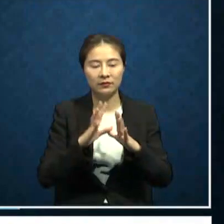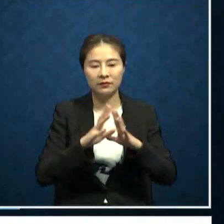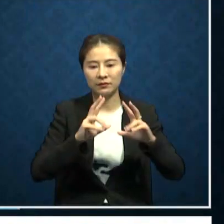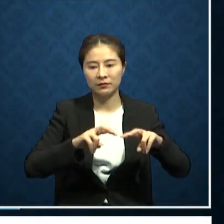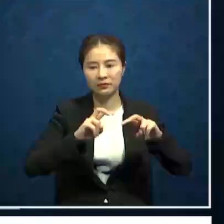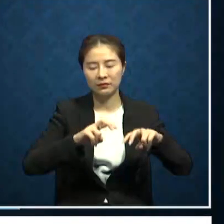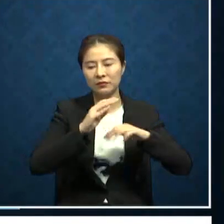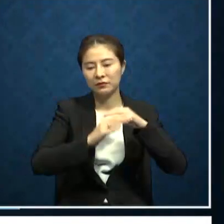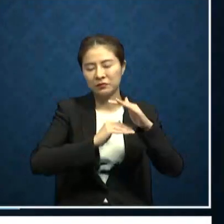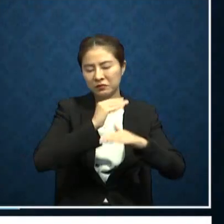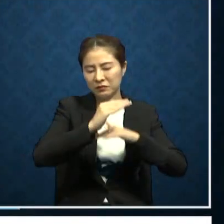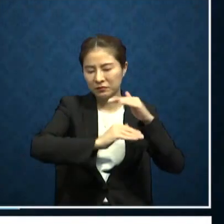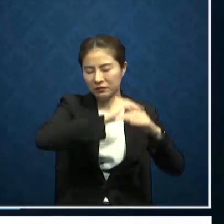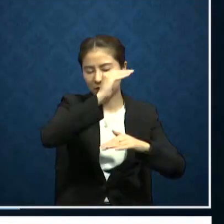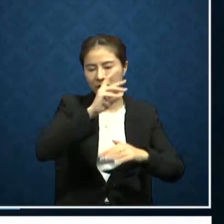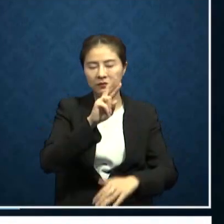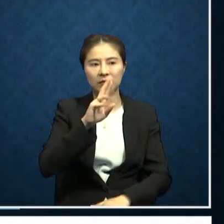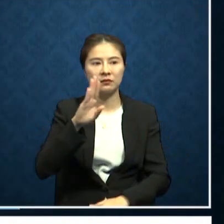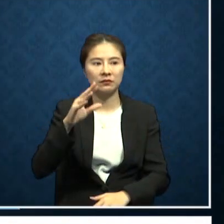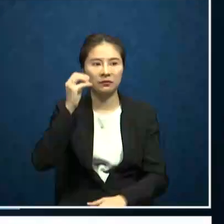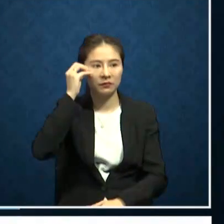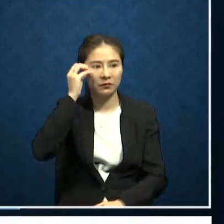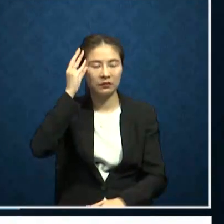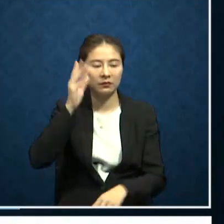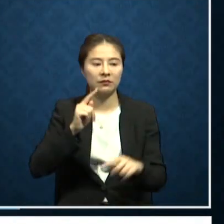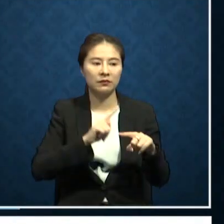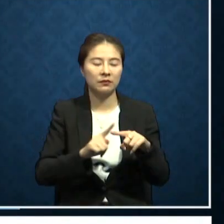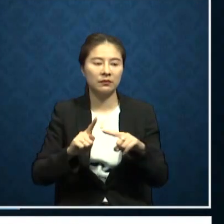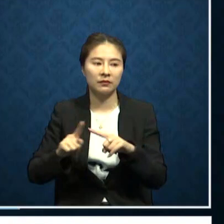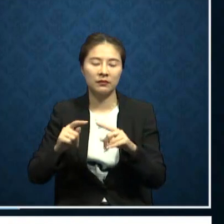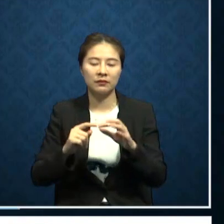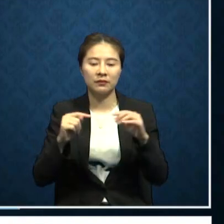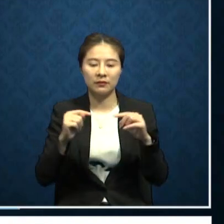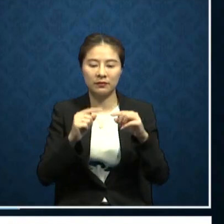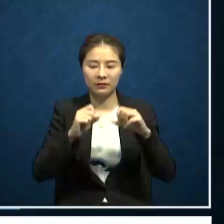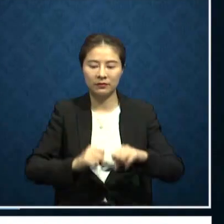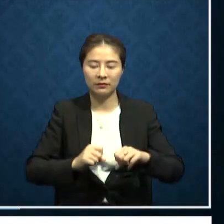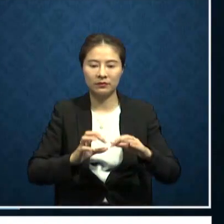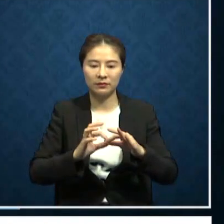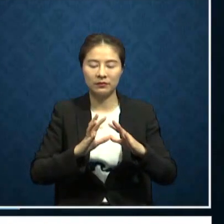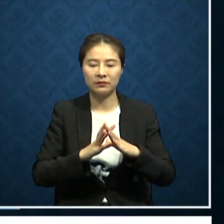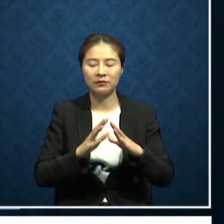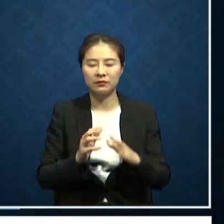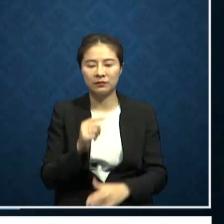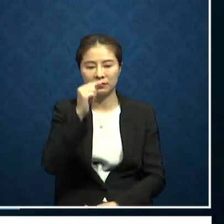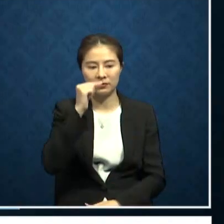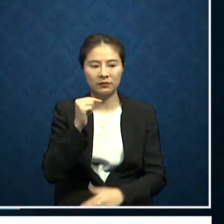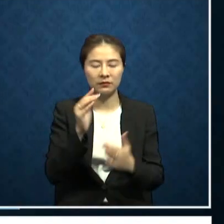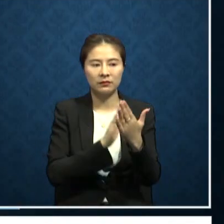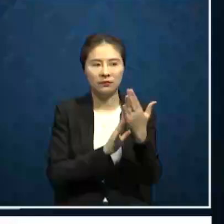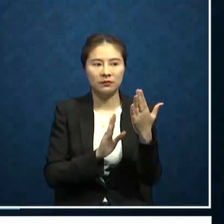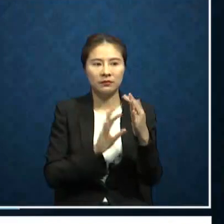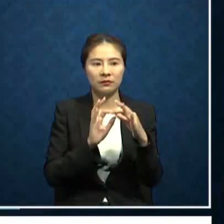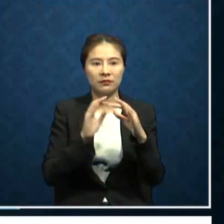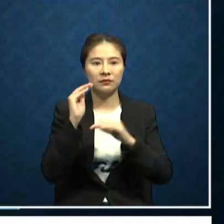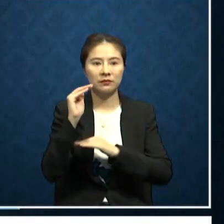พัฒนาระบบการศึกษาให้เชื่อมโยงความรู้นะคะในศาสตร์ต่างๆให้ตระหนักและเห็นถึงเอกลักษณ์ของความเป็นไทยนะคะให้มีการ